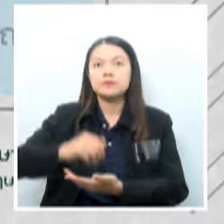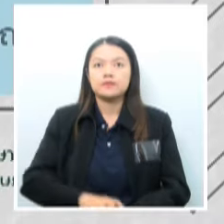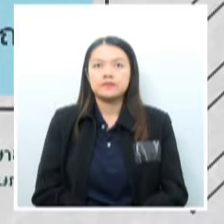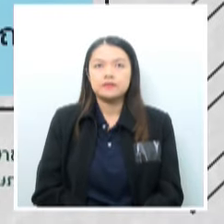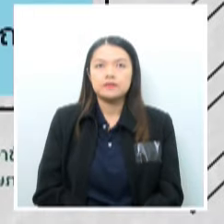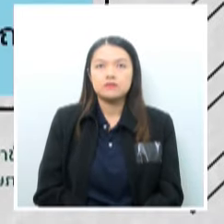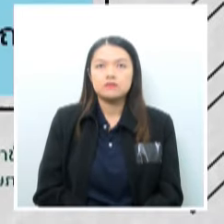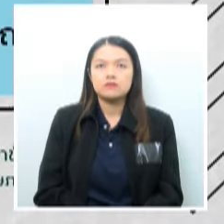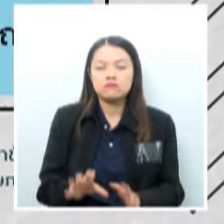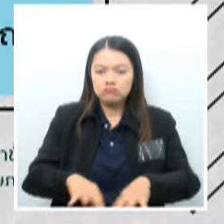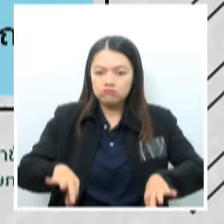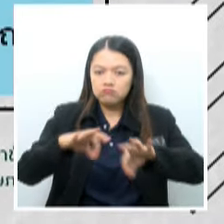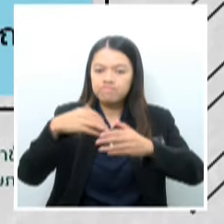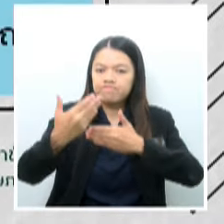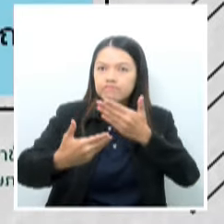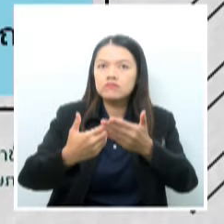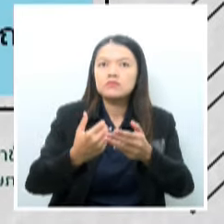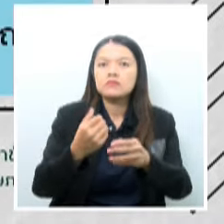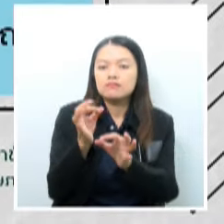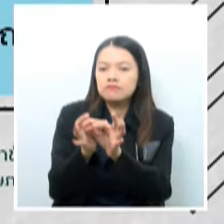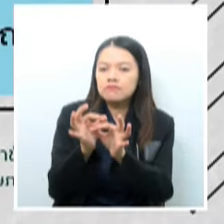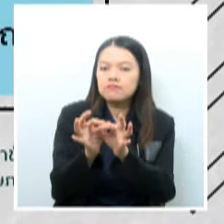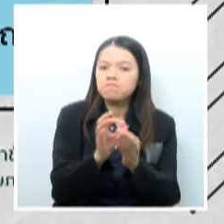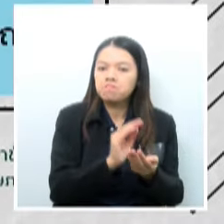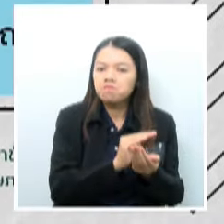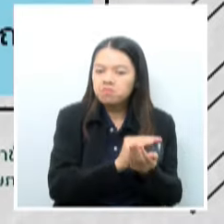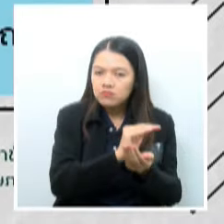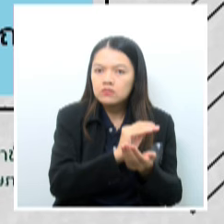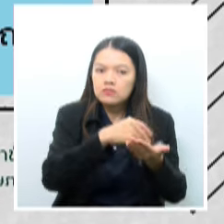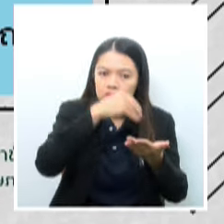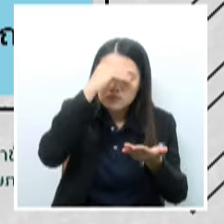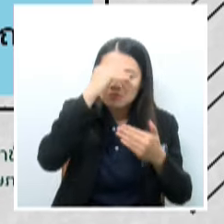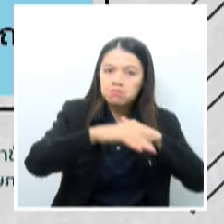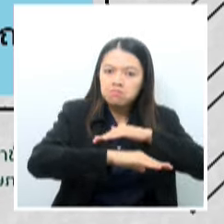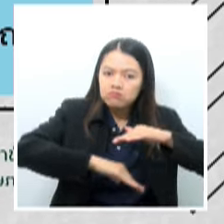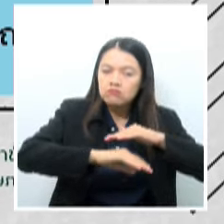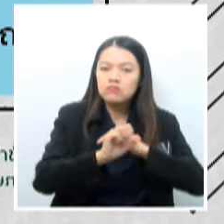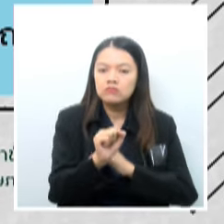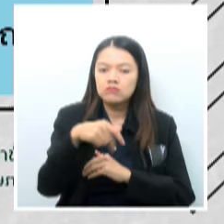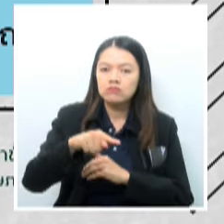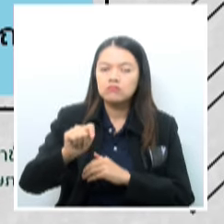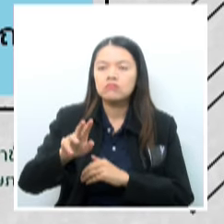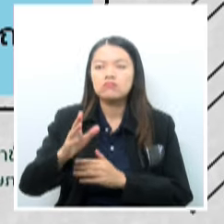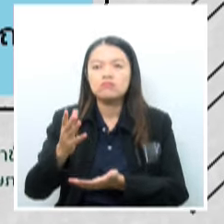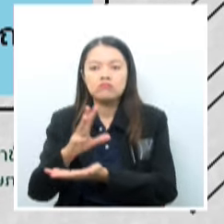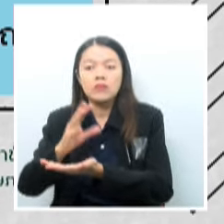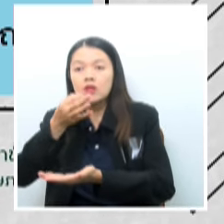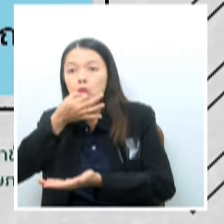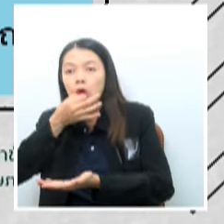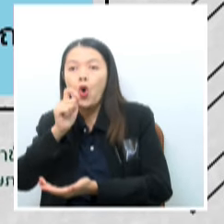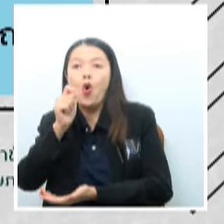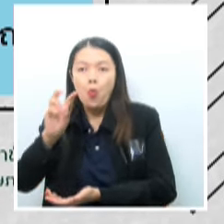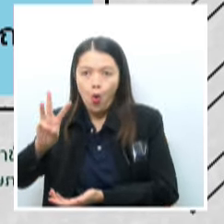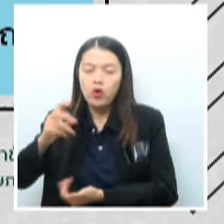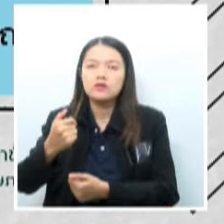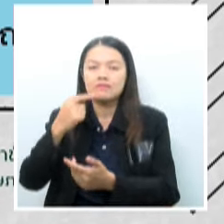เพื่อเป็นกลไกในการขับเคลื่อนระบบธนาคารหน่วยกิจระดับการศึกษาขั้นพื้นฐานและการอาชีวศึกษาของประเทศไทยสู่